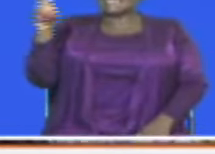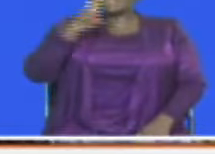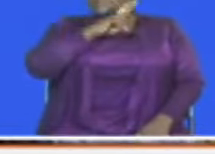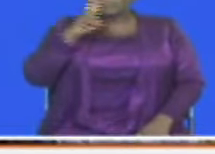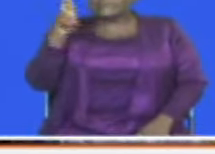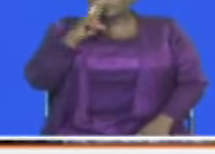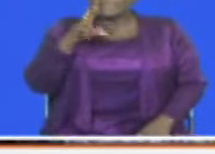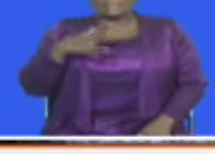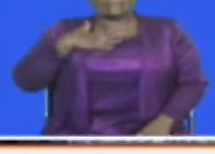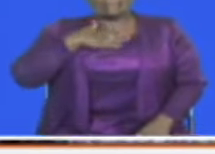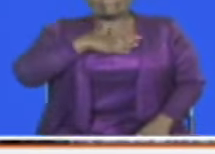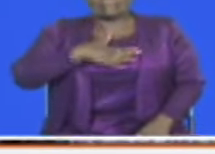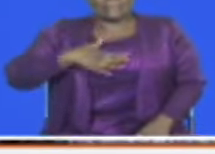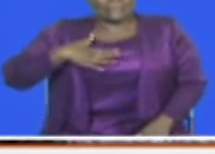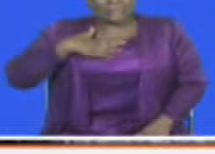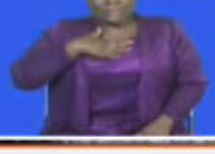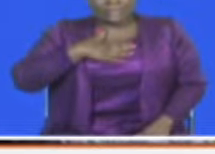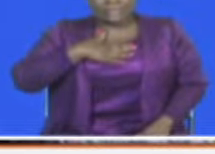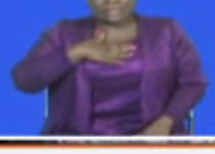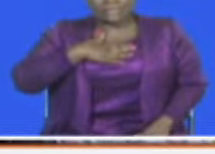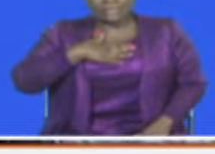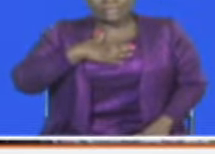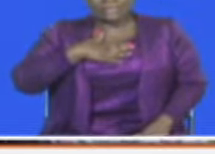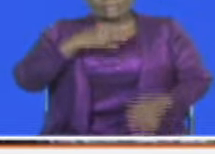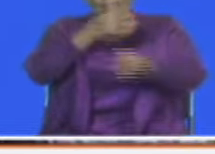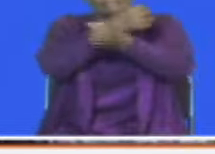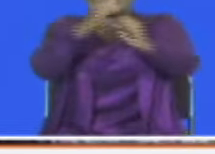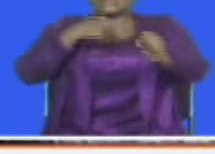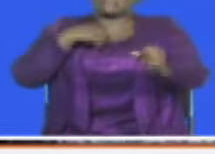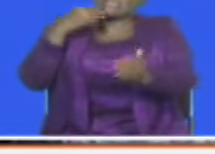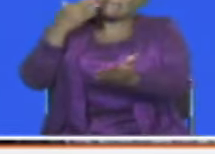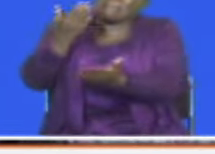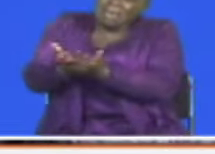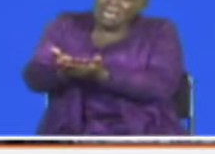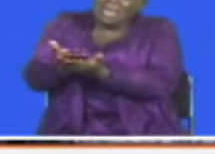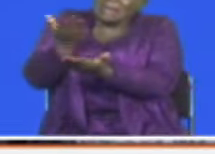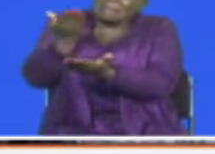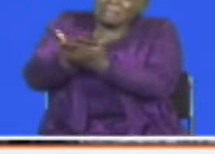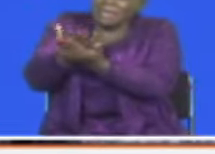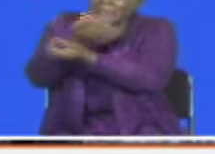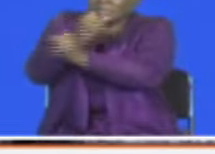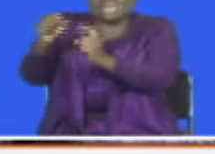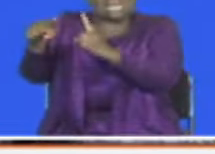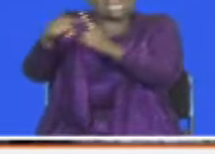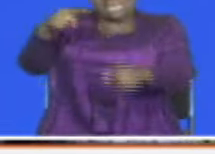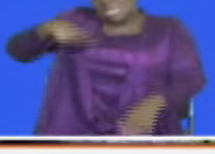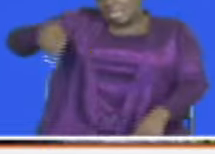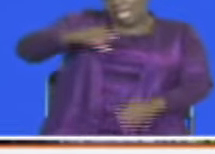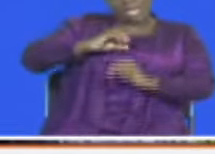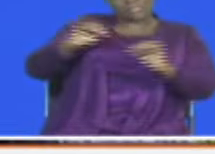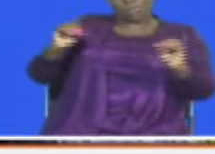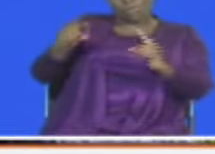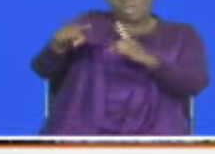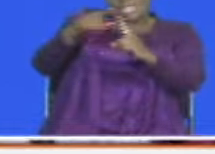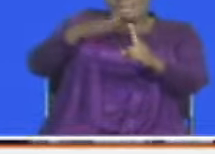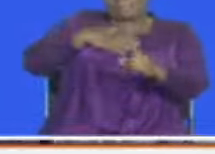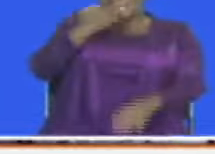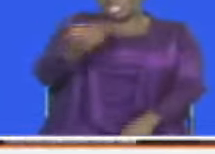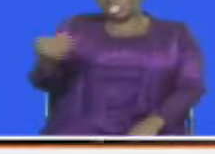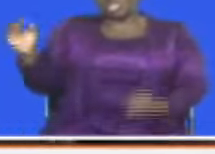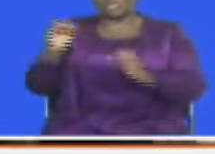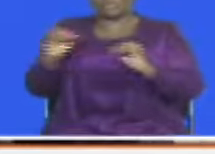hatarini. Please, Mr. President, I beg you, don't kill us. Don't kill my